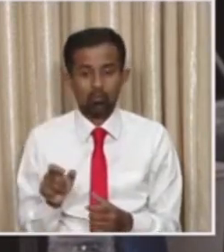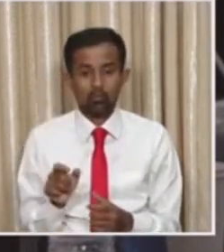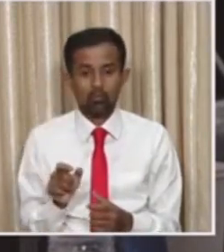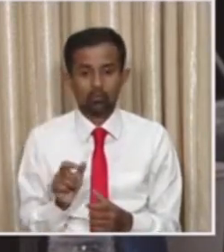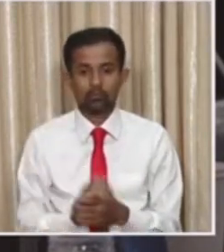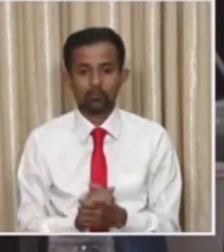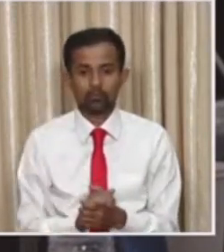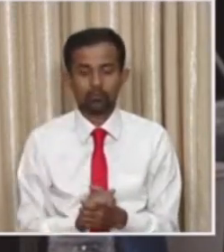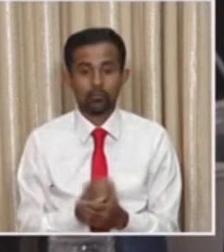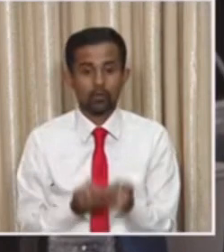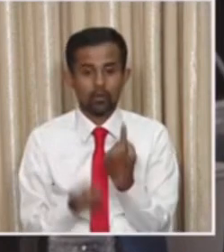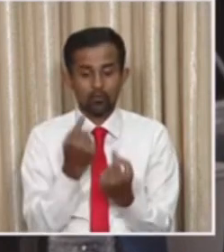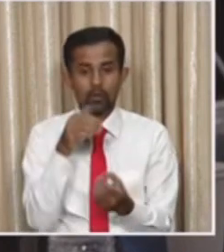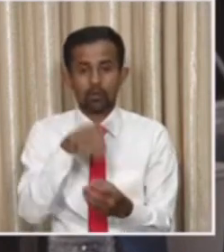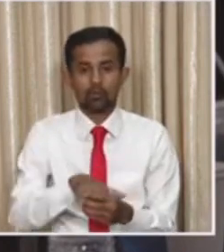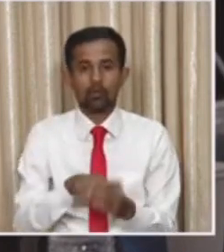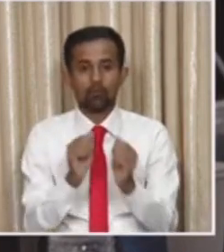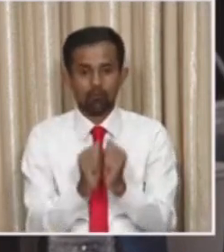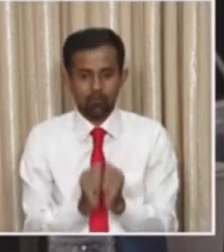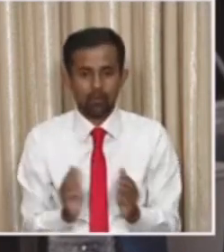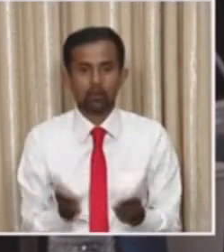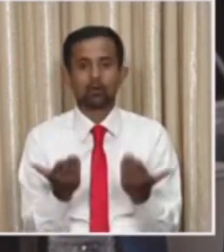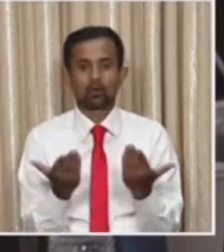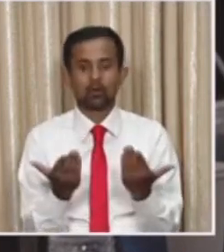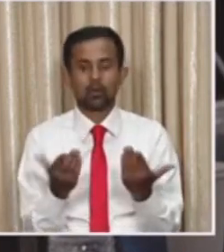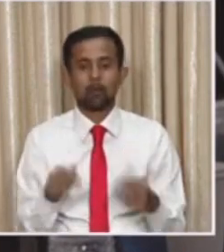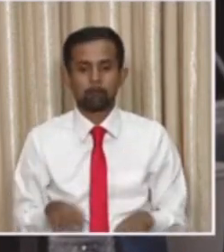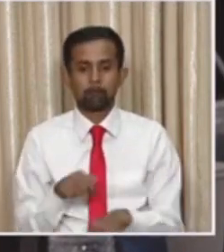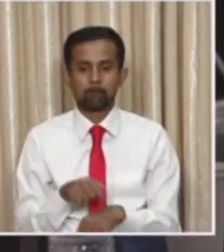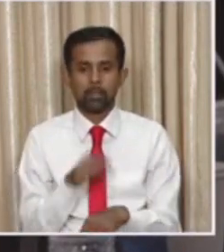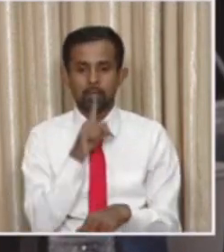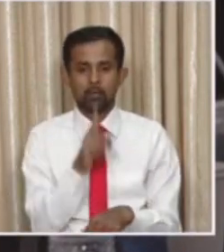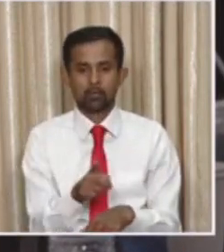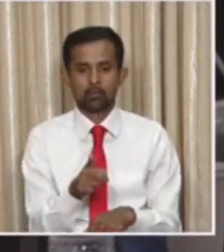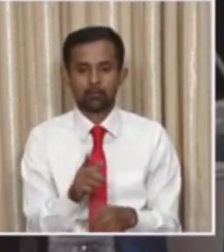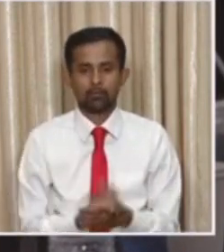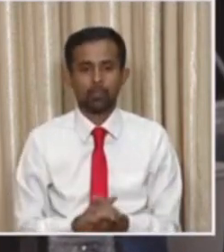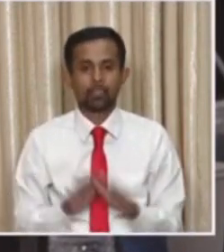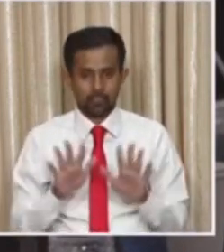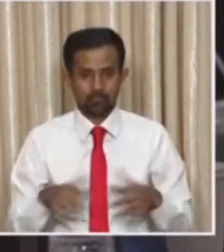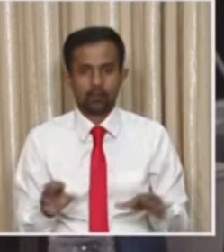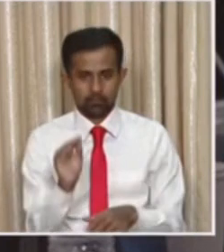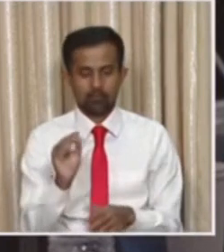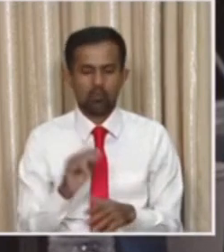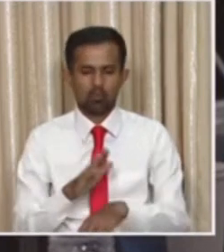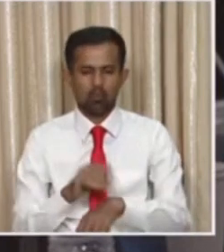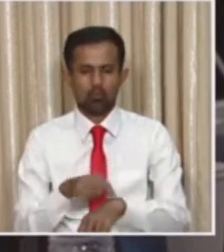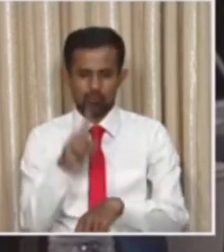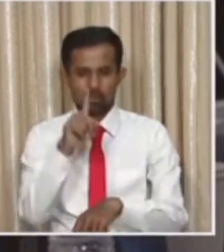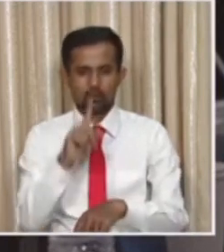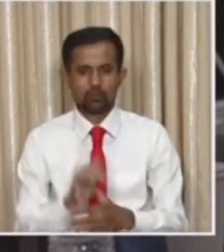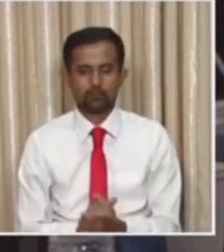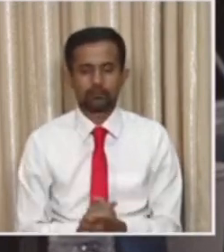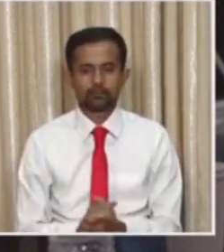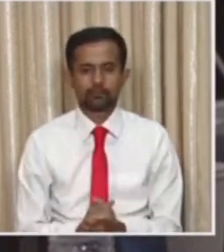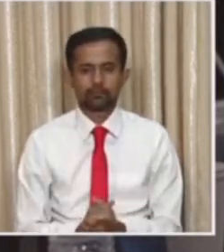எங்களை ஏற்றுக்கொள்ள முடியும் என்பதை இந்த இடத்திலே நான் ஆணித்தரமாக பதிவு செய்து நான் முடிக்கின்றேன். ஒரு நிமிடம் தாருங்கள். இந்த இடத்திலே இன்னொரு விடயத்தை